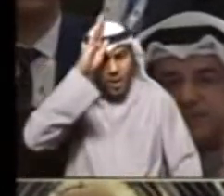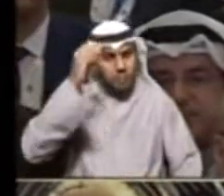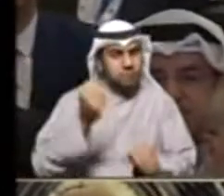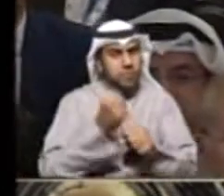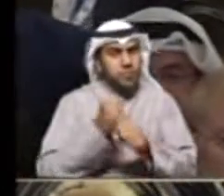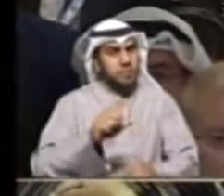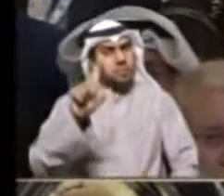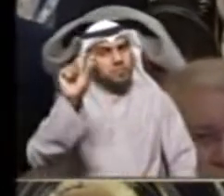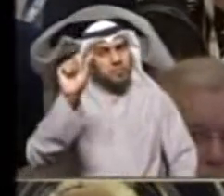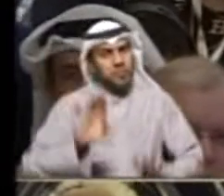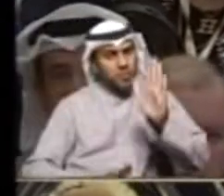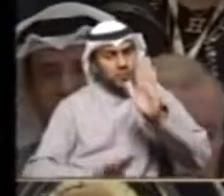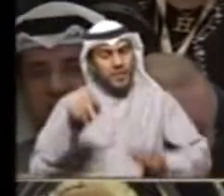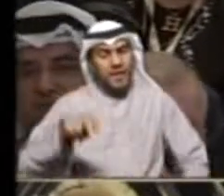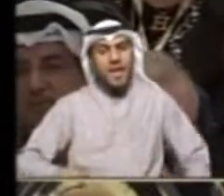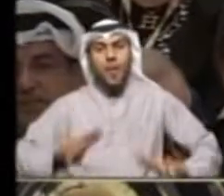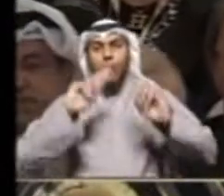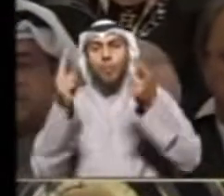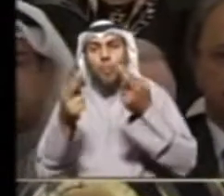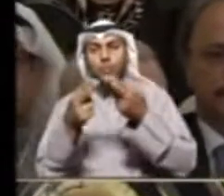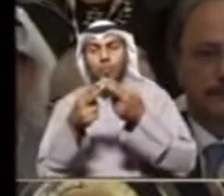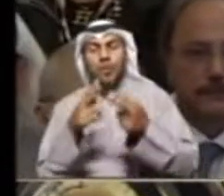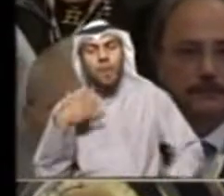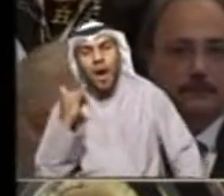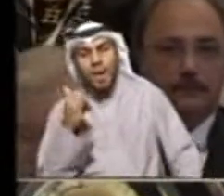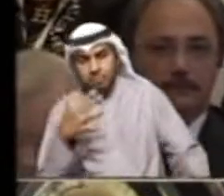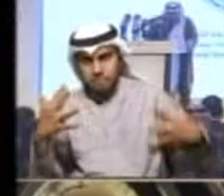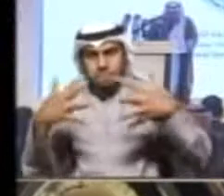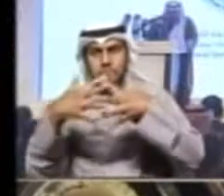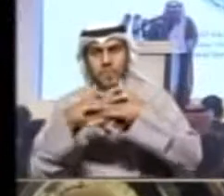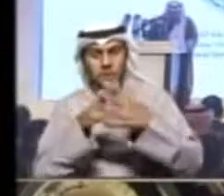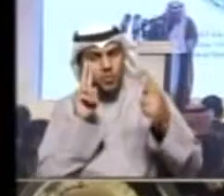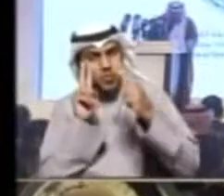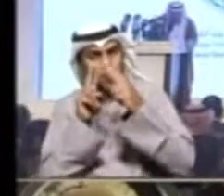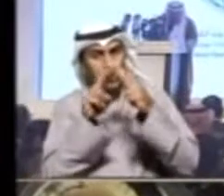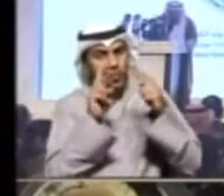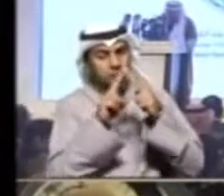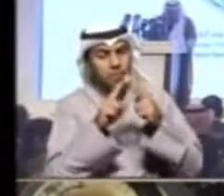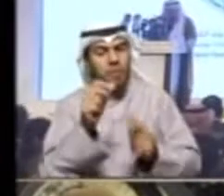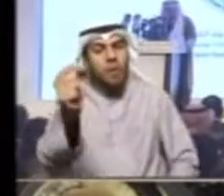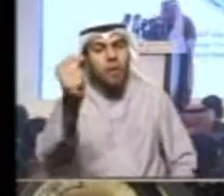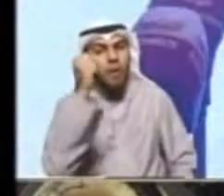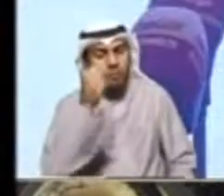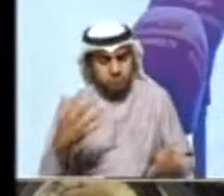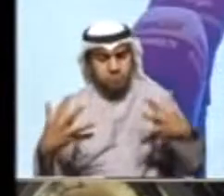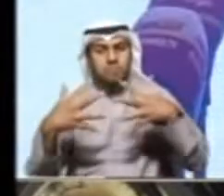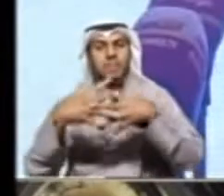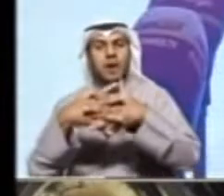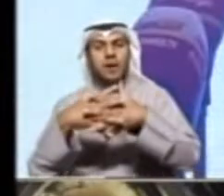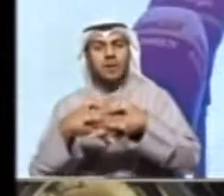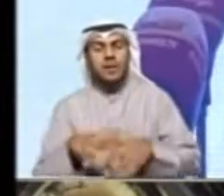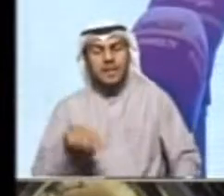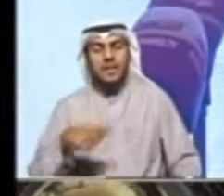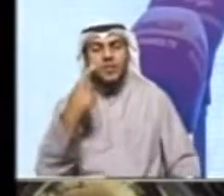في إعادة العلاقات العربية من منظور المستقبل. الغانم أوضح أن الشركات أقبلت